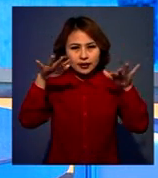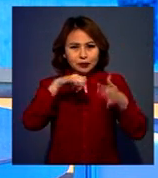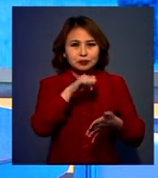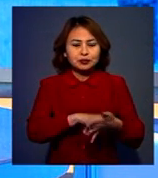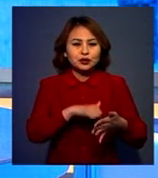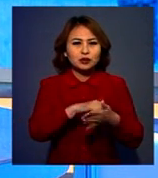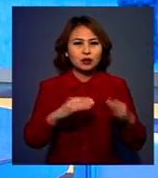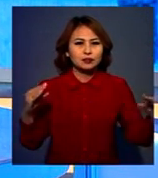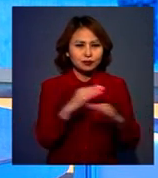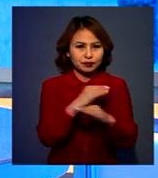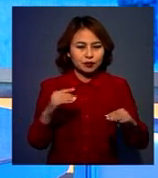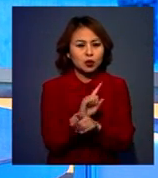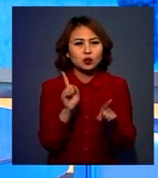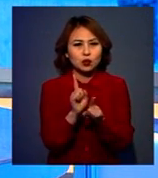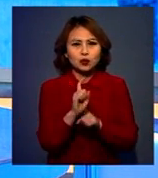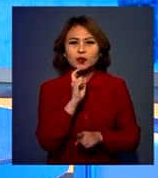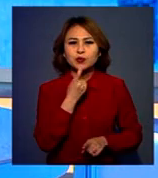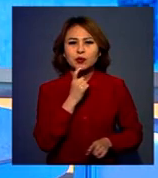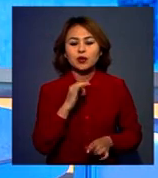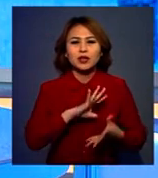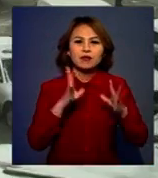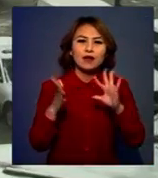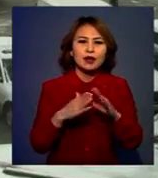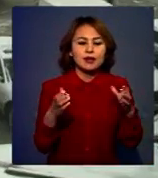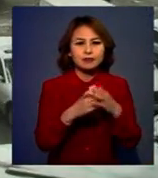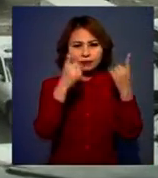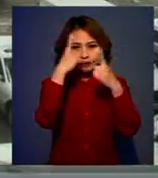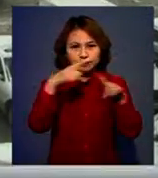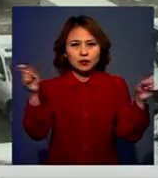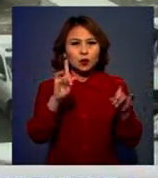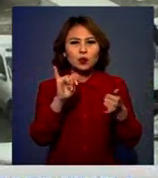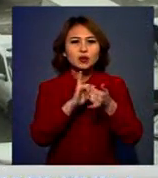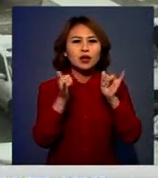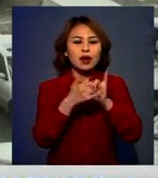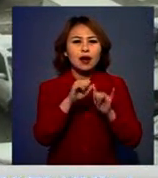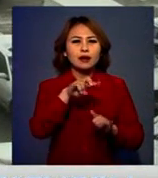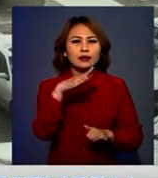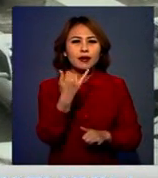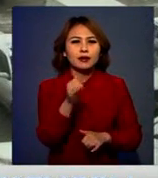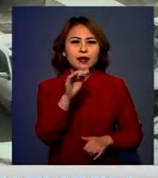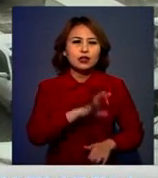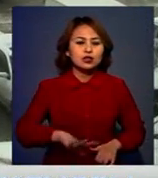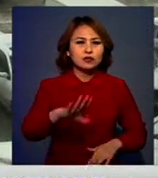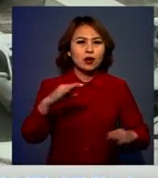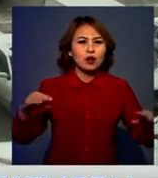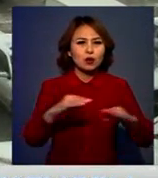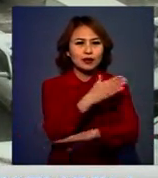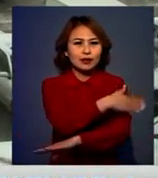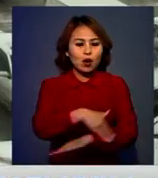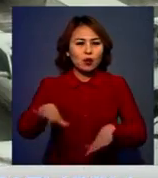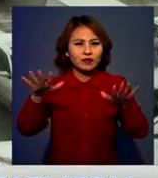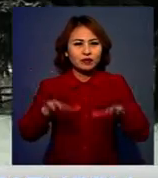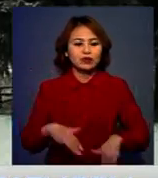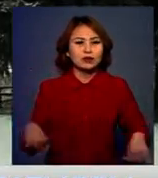салдарынан жол қатынасы да қиындай бастады. Облыстық төтенше жағдайлар департаментінің хабарлауынша Өскемен Алтай тас жолы көктайғаққа